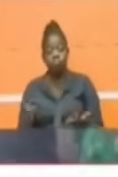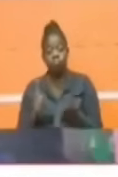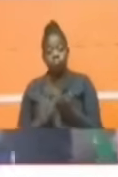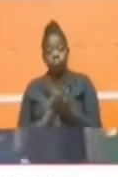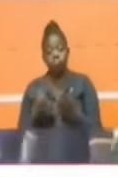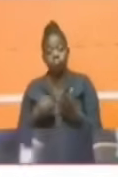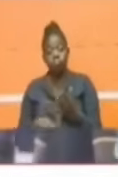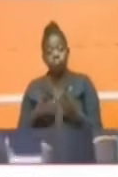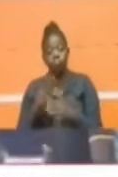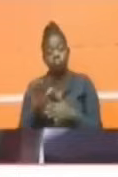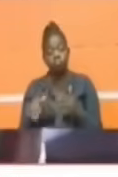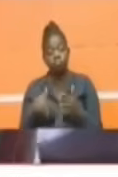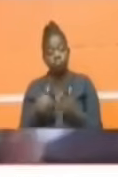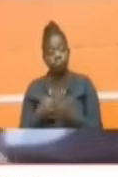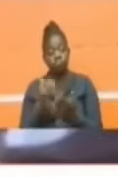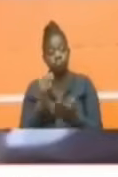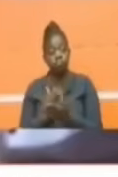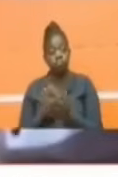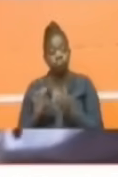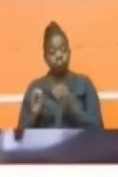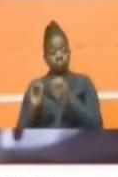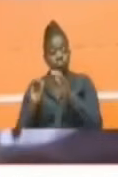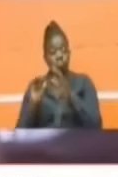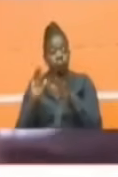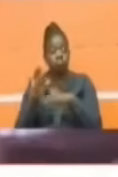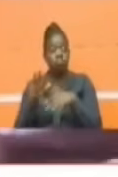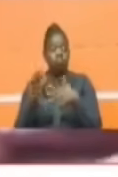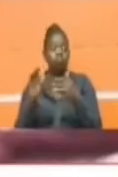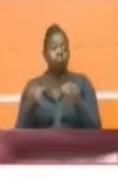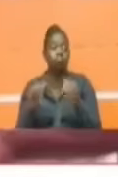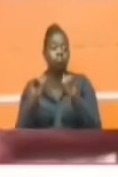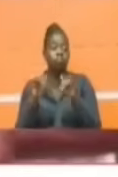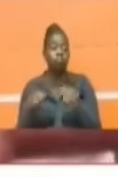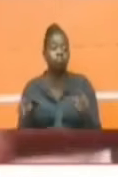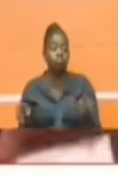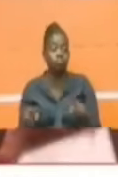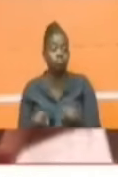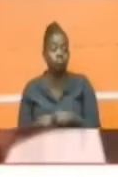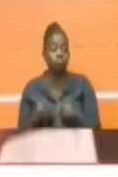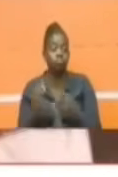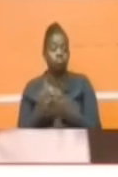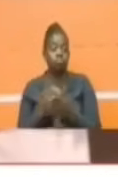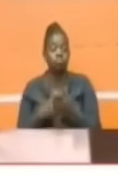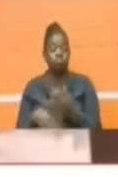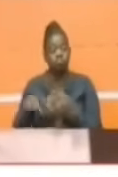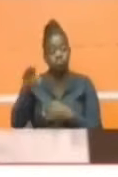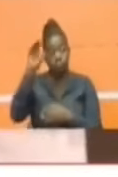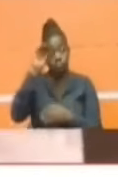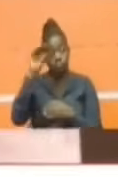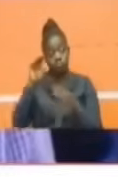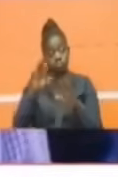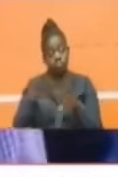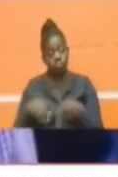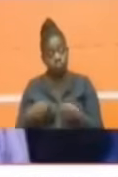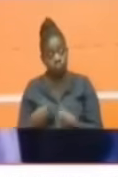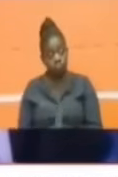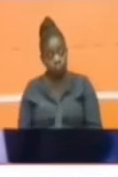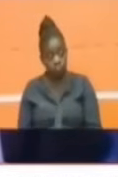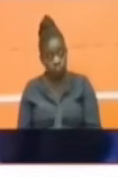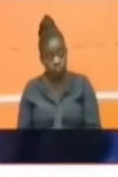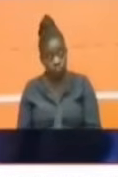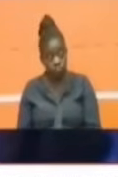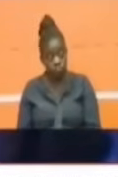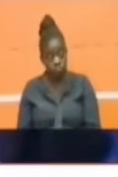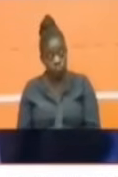akakasiza nti bonna abaneetaba mu lukuŋŋaana luno si baakusigala kyekimu olw'amafuta ge bagenda okuyeebwako